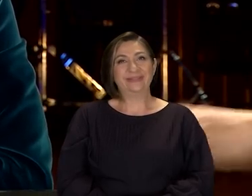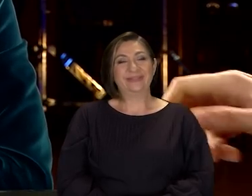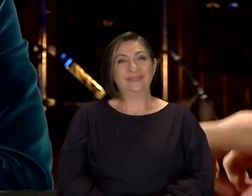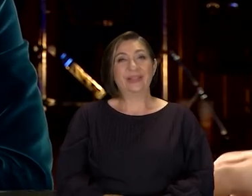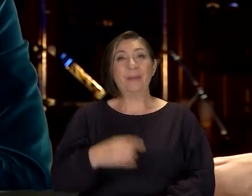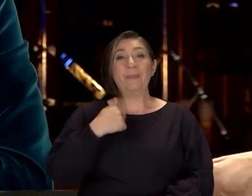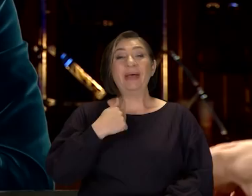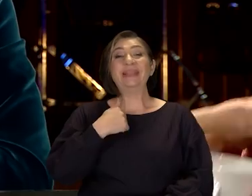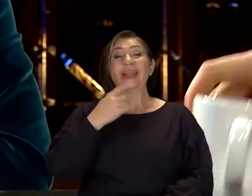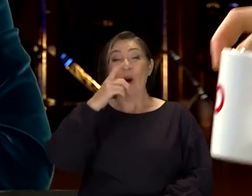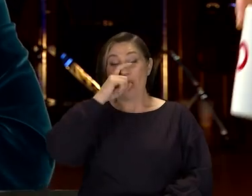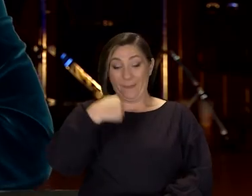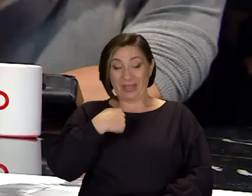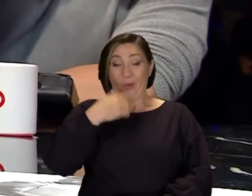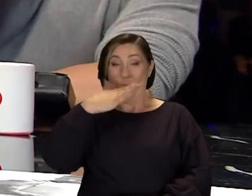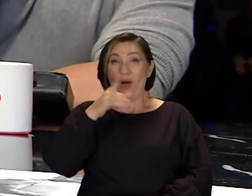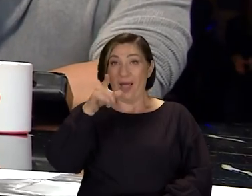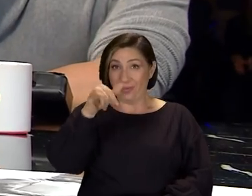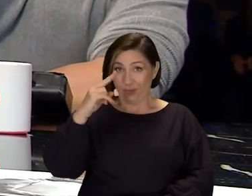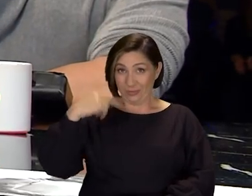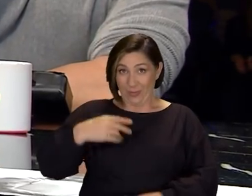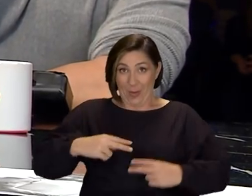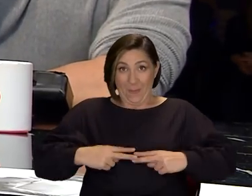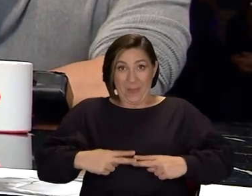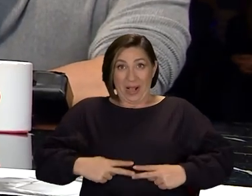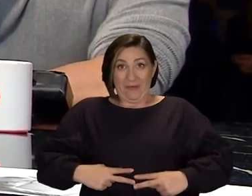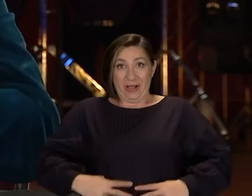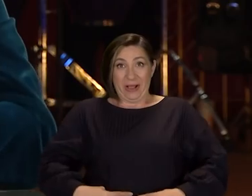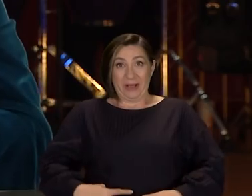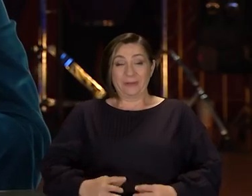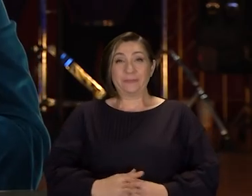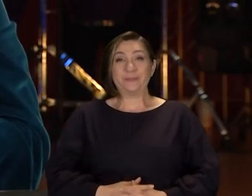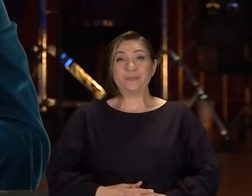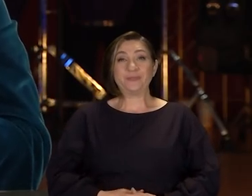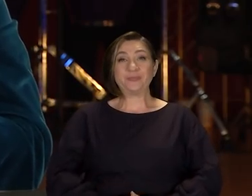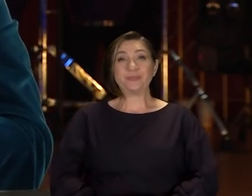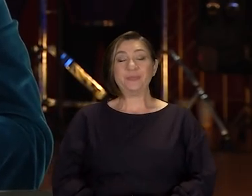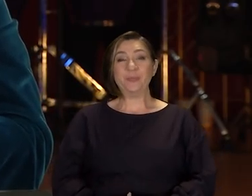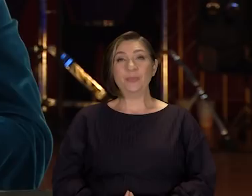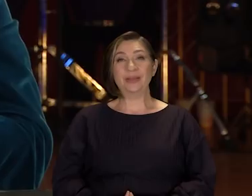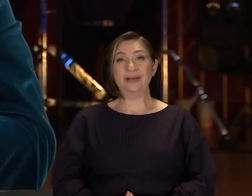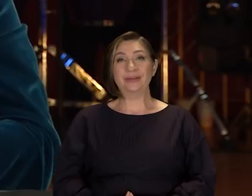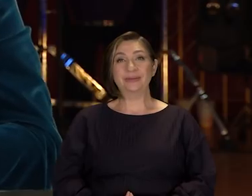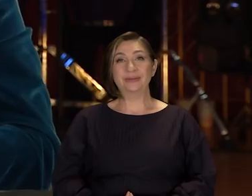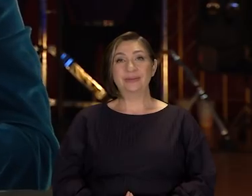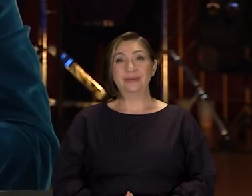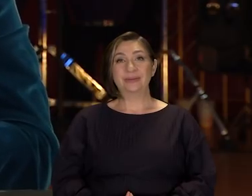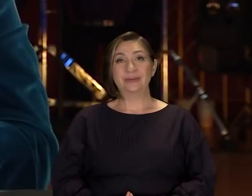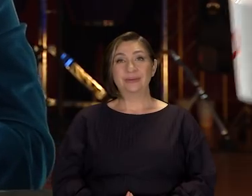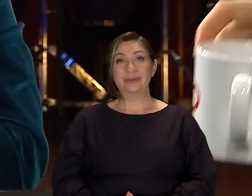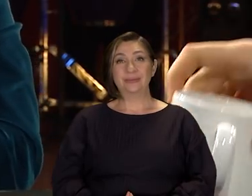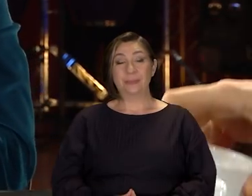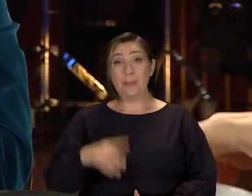Bende olmayanları gösterecek böyle. Büklüm büklüm. Büklüm büklüm. Hani büklüm büklüm. Bak. Sürekli bak. Bir de